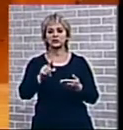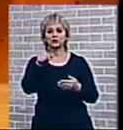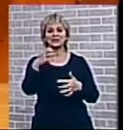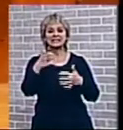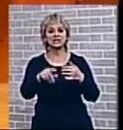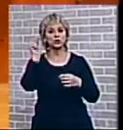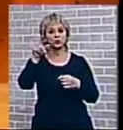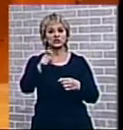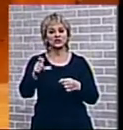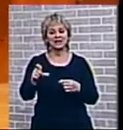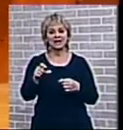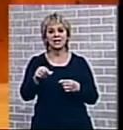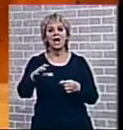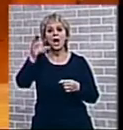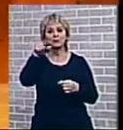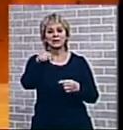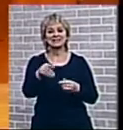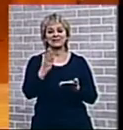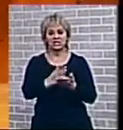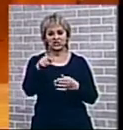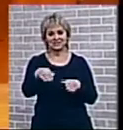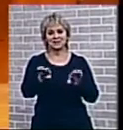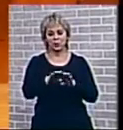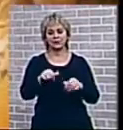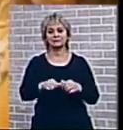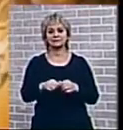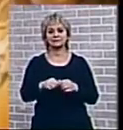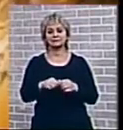среди учителей образования такие династии.